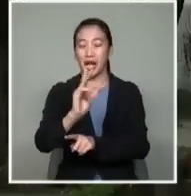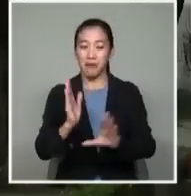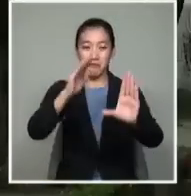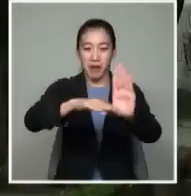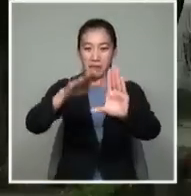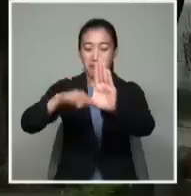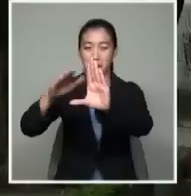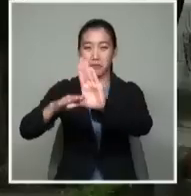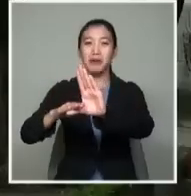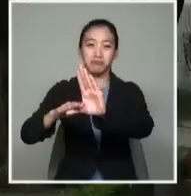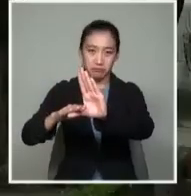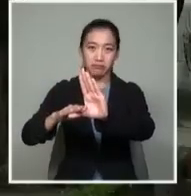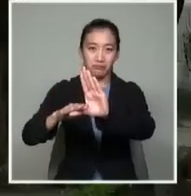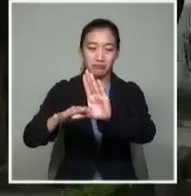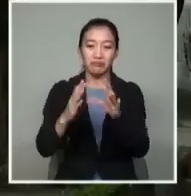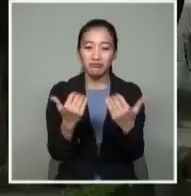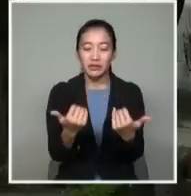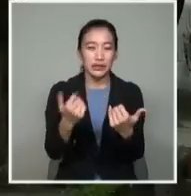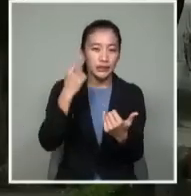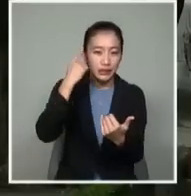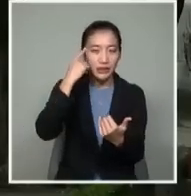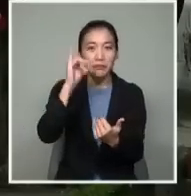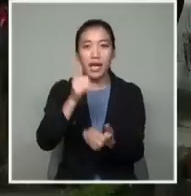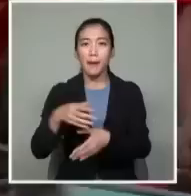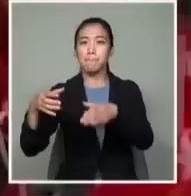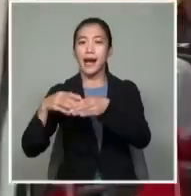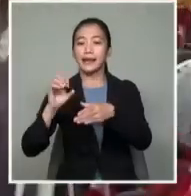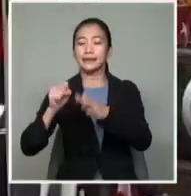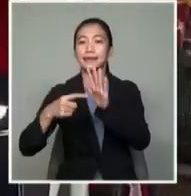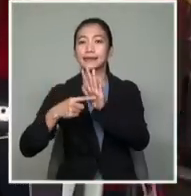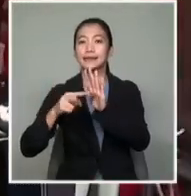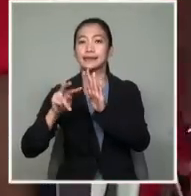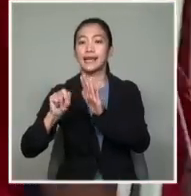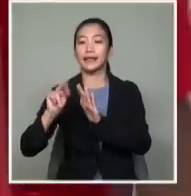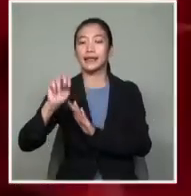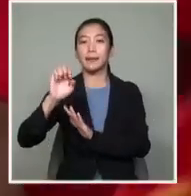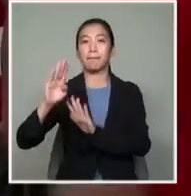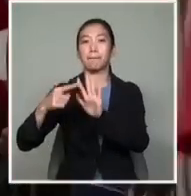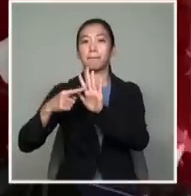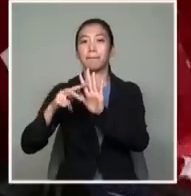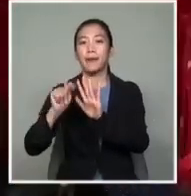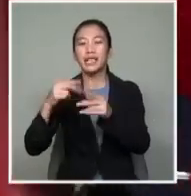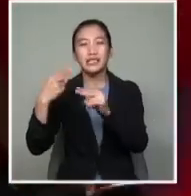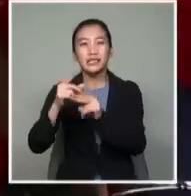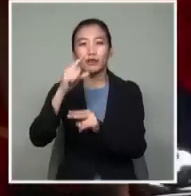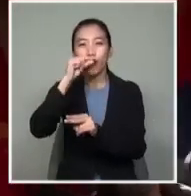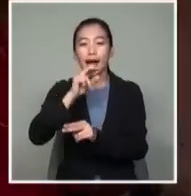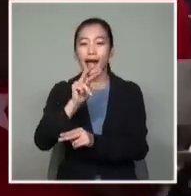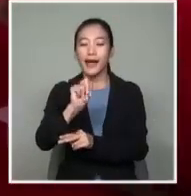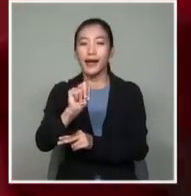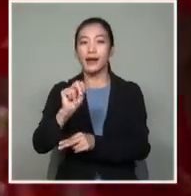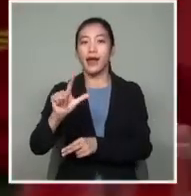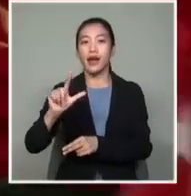ชิกสภาเมียนมาในครั้งนี้แล้วคาดว่าพรรคสันนิบาตเพื่อประชาธิปไตยหรือว่า NLD พรรครัฐบาลของนางอง